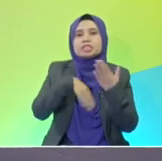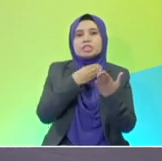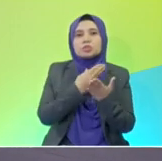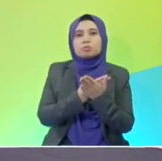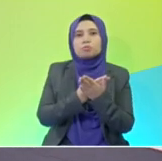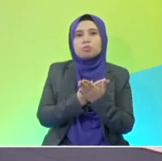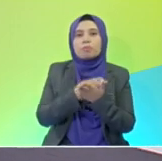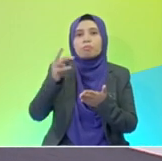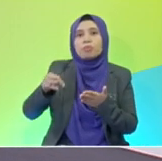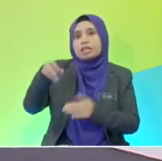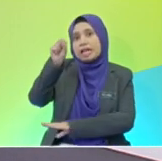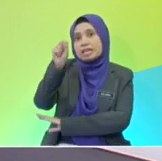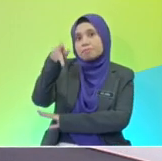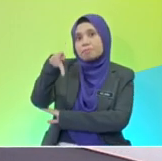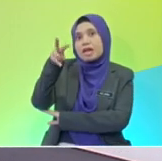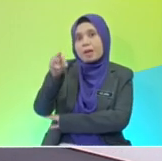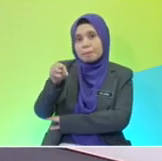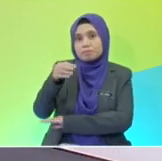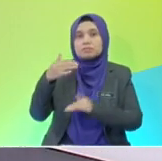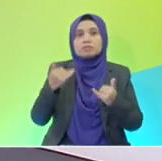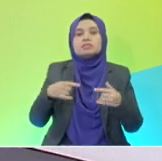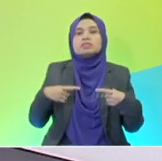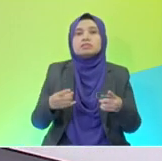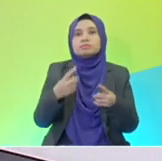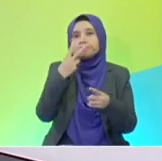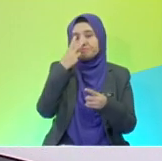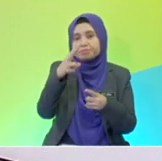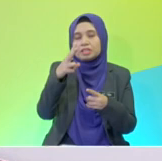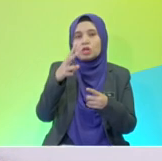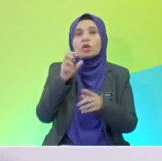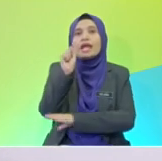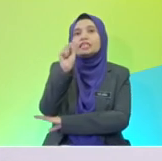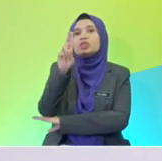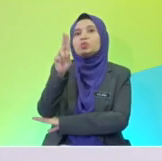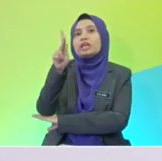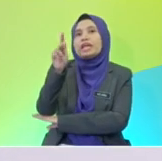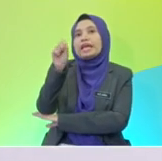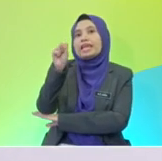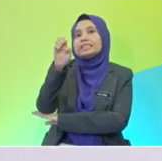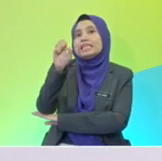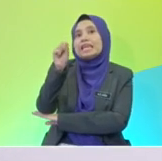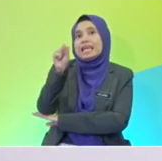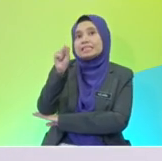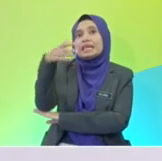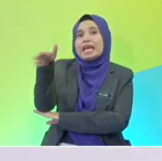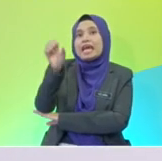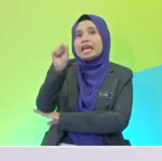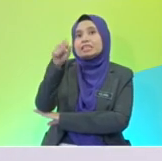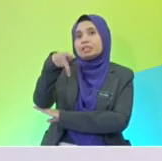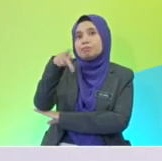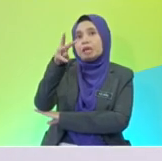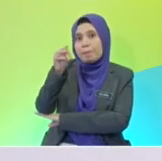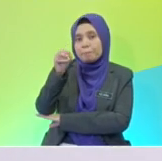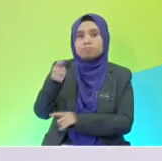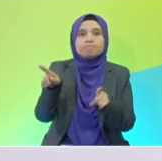2022 selamat kembali menonton sukses SPM 2022 kejutan saya pada hari ini hari ini kita akan